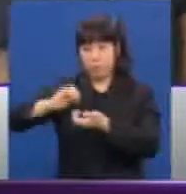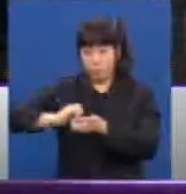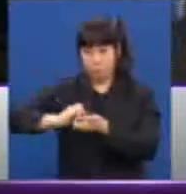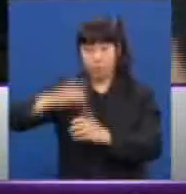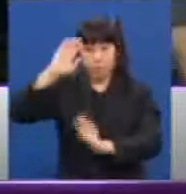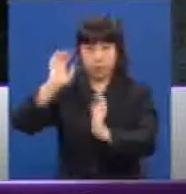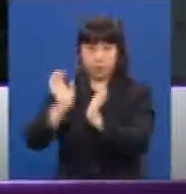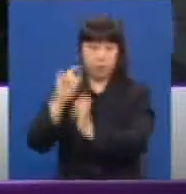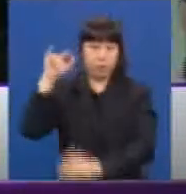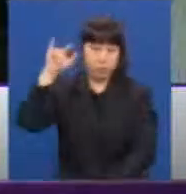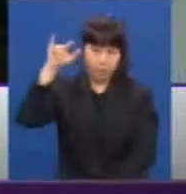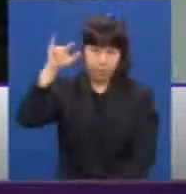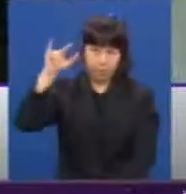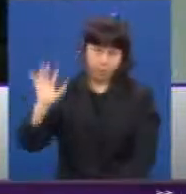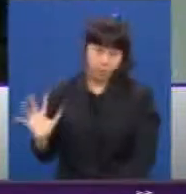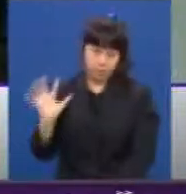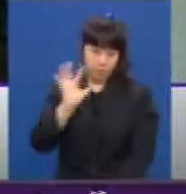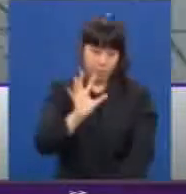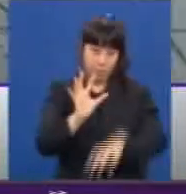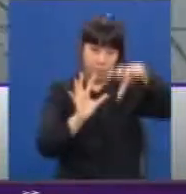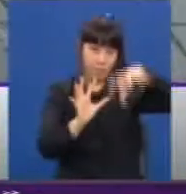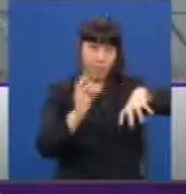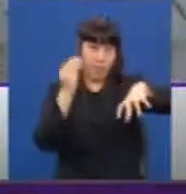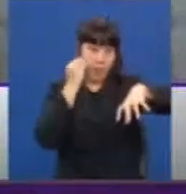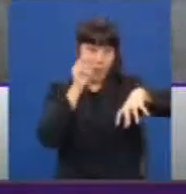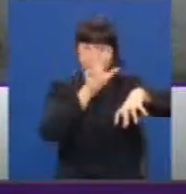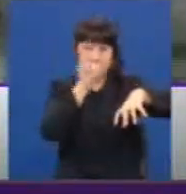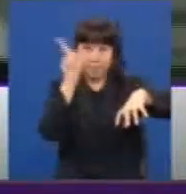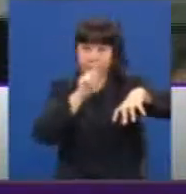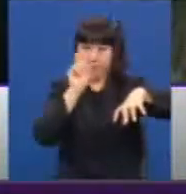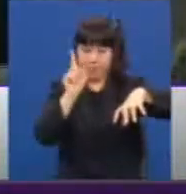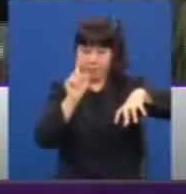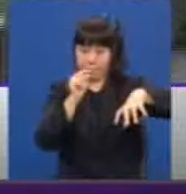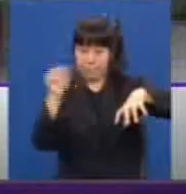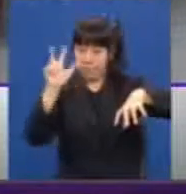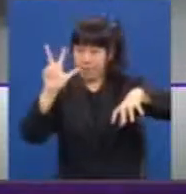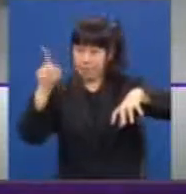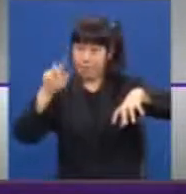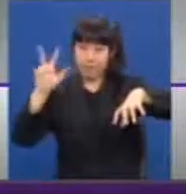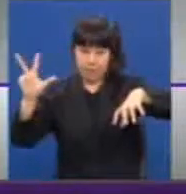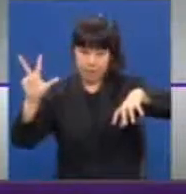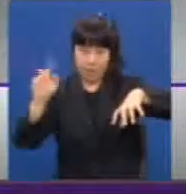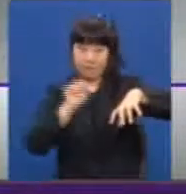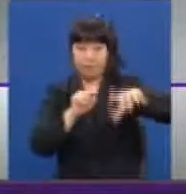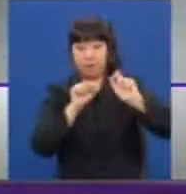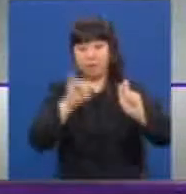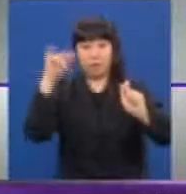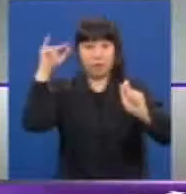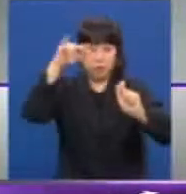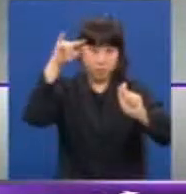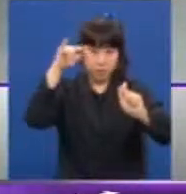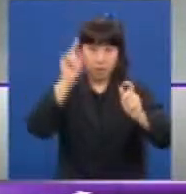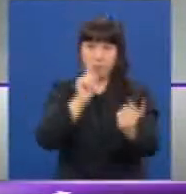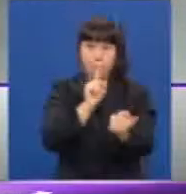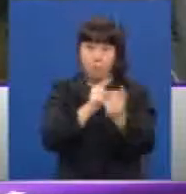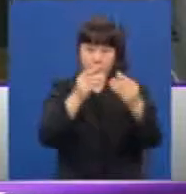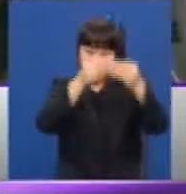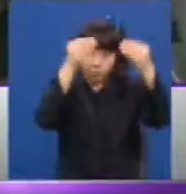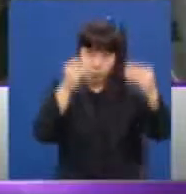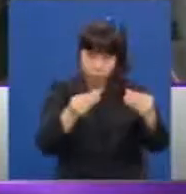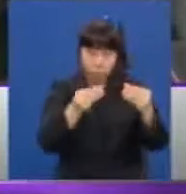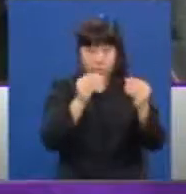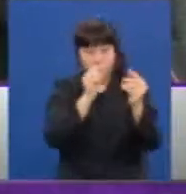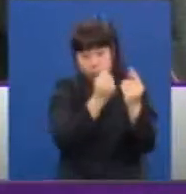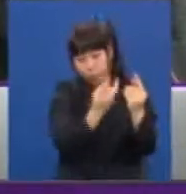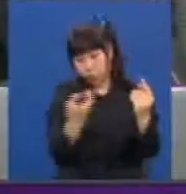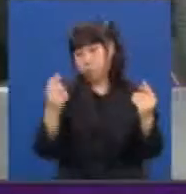วจนาครบานดอนเมืองนำกำลงเข้าตรวจค้นบ้านเลกที่ 3-1 ถึ 3-3 ขวายอศีการเคตดอนเมืองพบตู้สลอดลกแก้ว 19